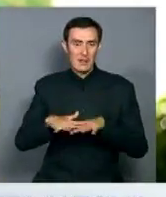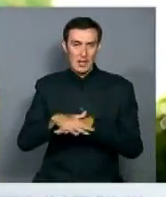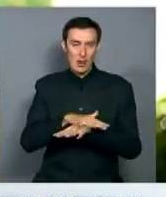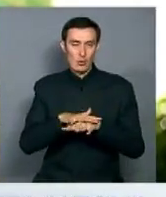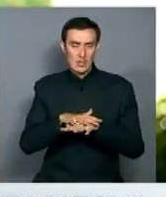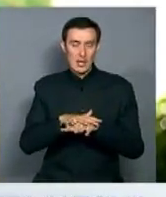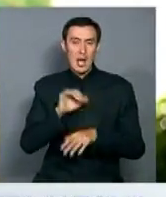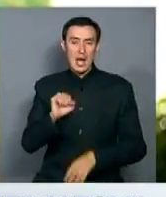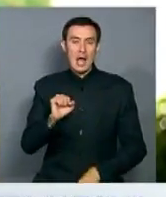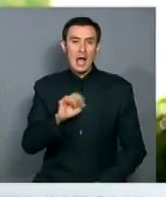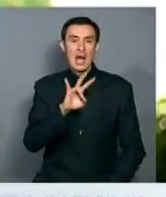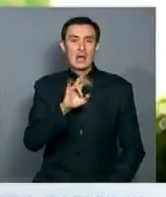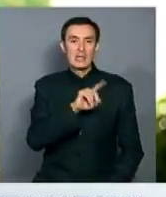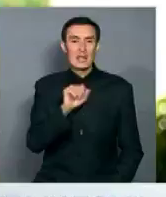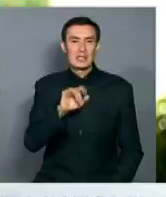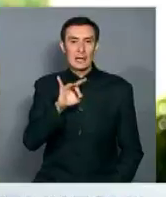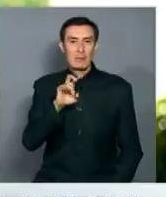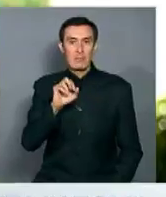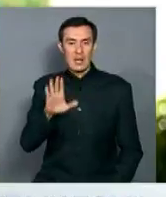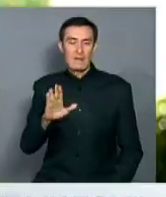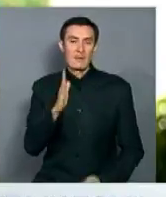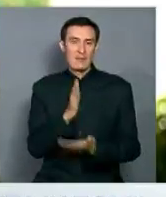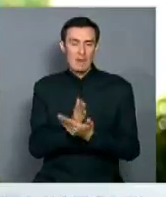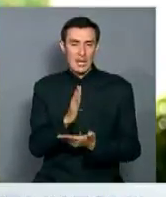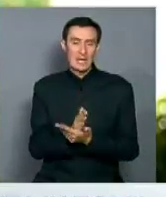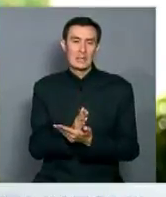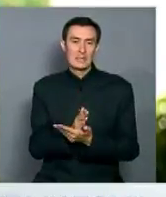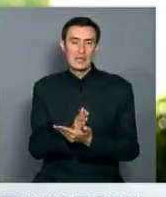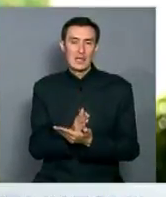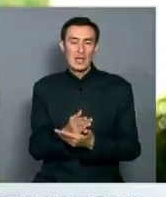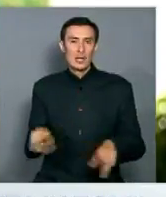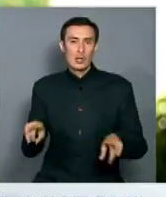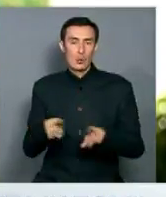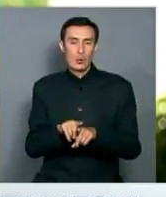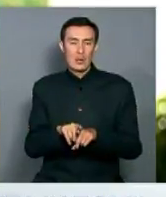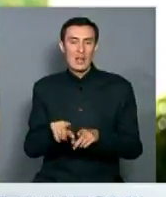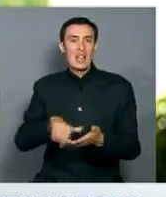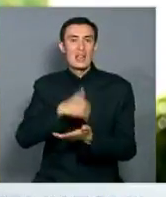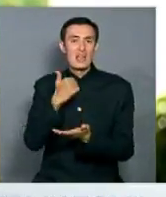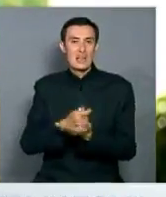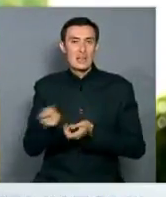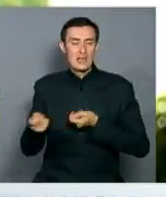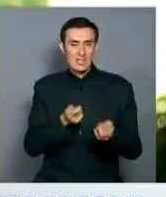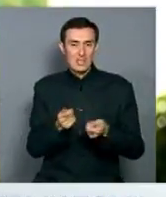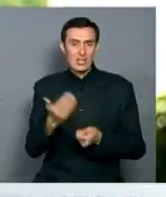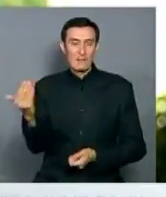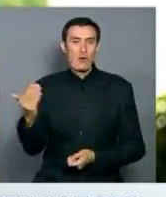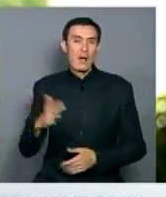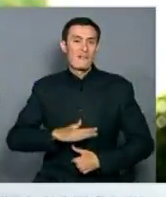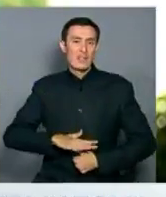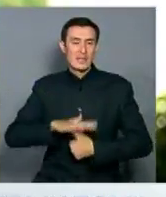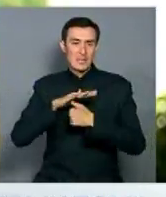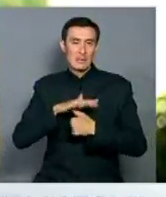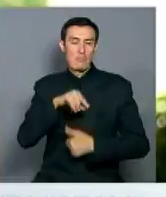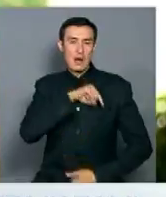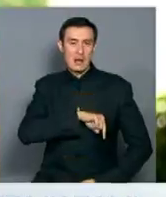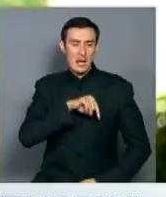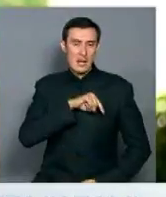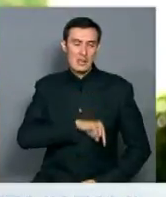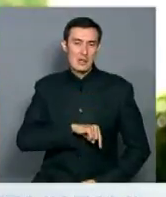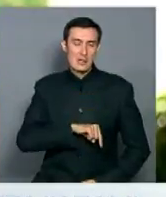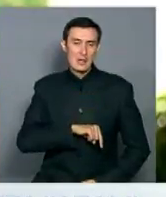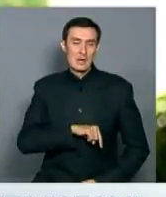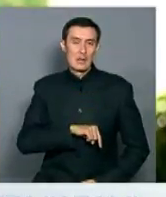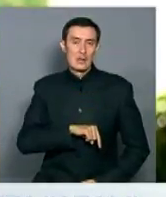а Нурсултан Назарбаев является одним из таких политических лидеров, чей авторитет моральный не